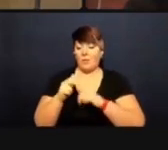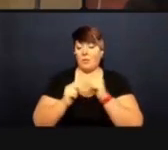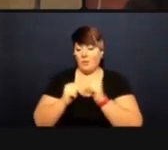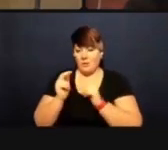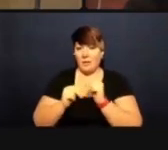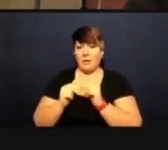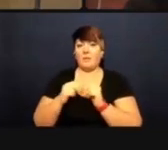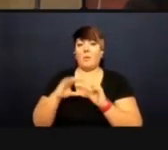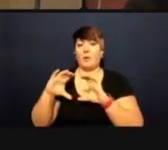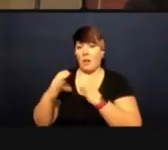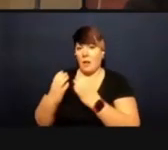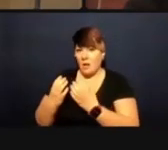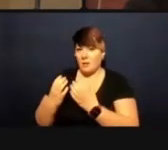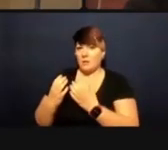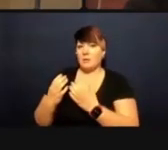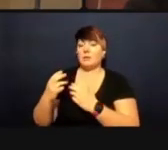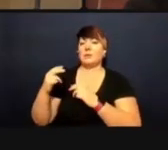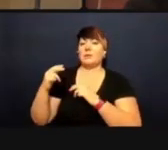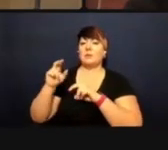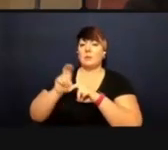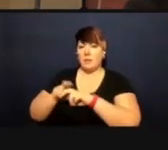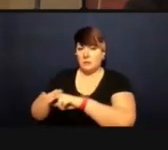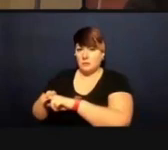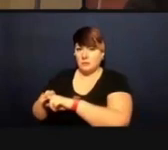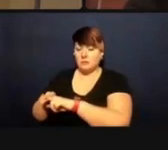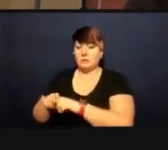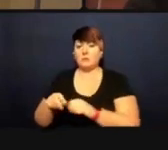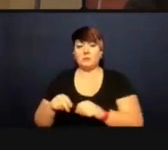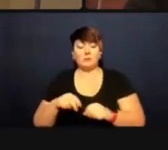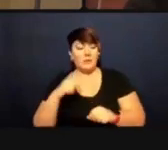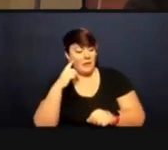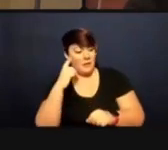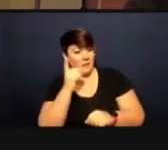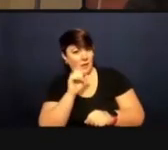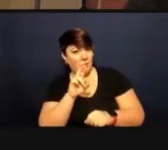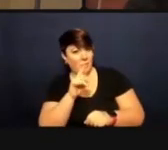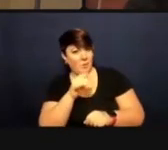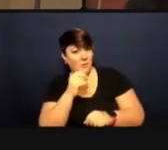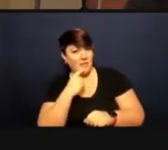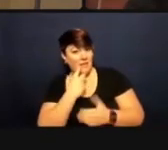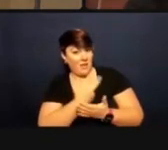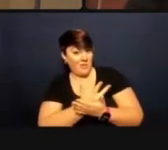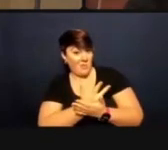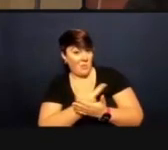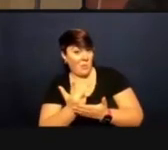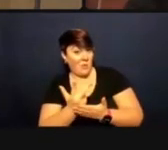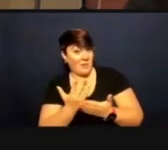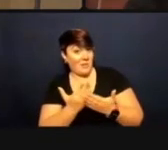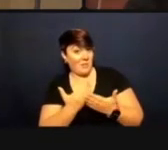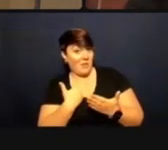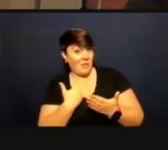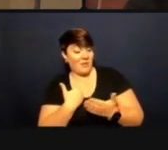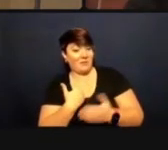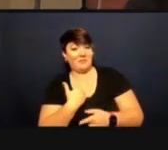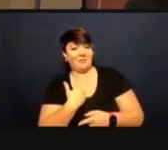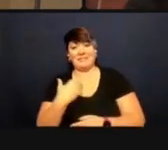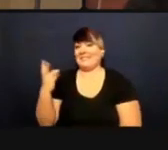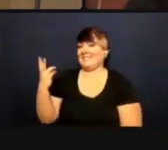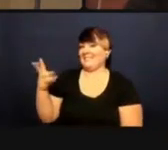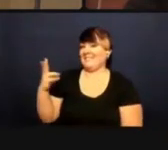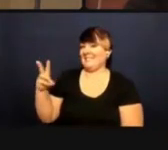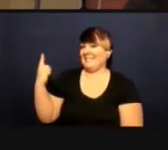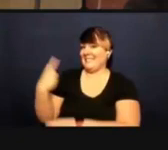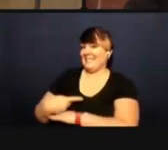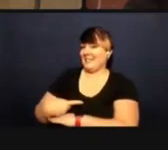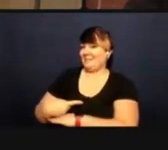Sina uhakika iwapo madarasa yatakuwa tayari kufikia pale, kwa sababu